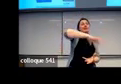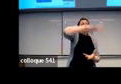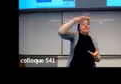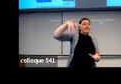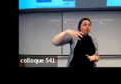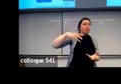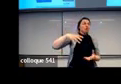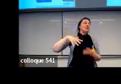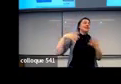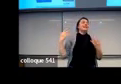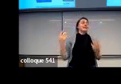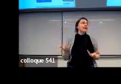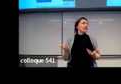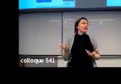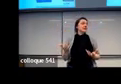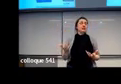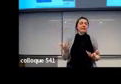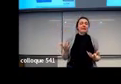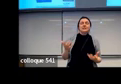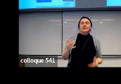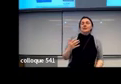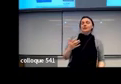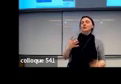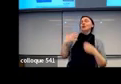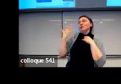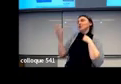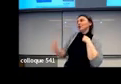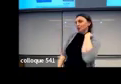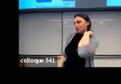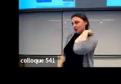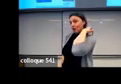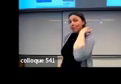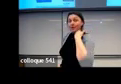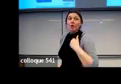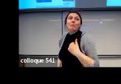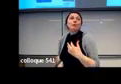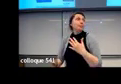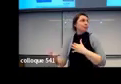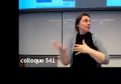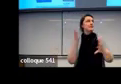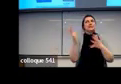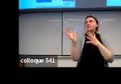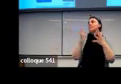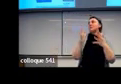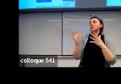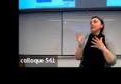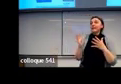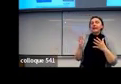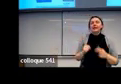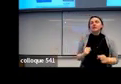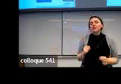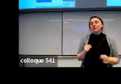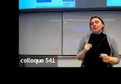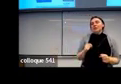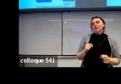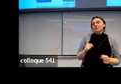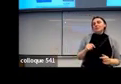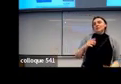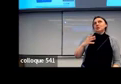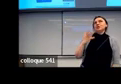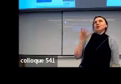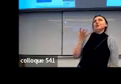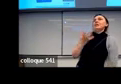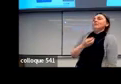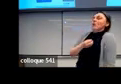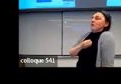qu'on avait affaire finalement avec un projet qui était très traditionnel. C'est comme ça que je comprends comment on a pu vivre cette espèce de décalage.